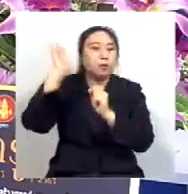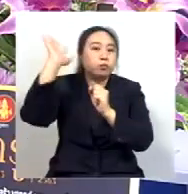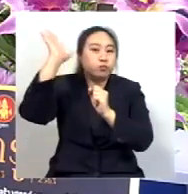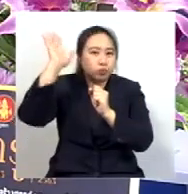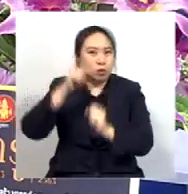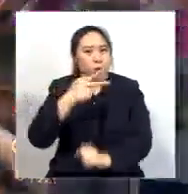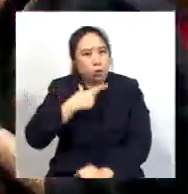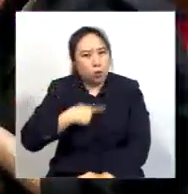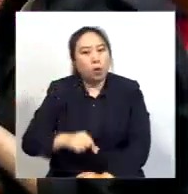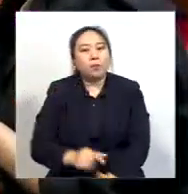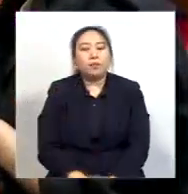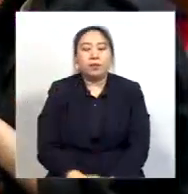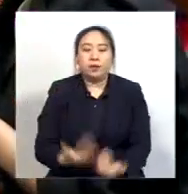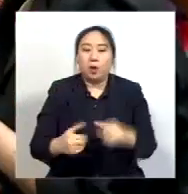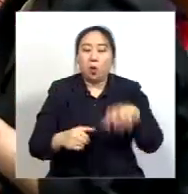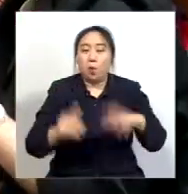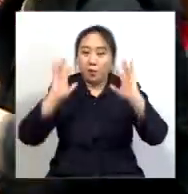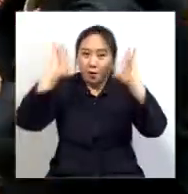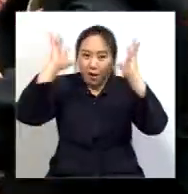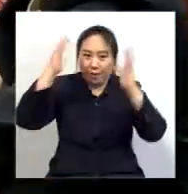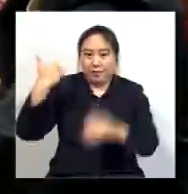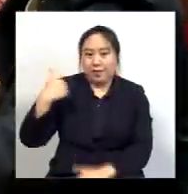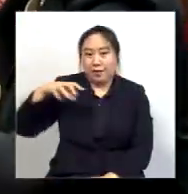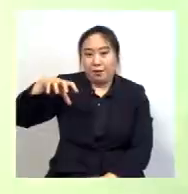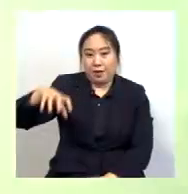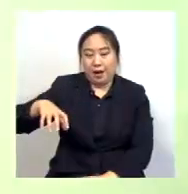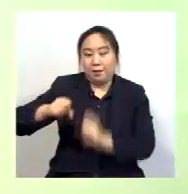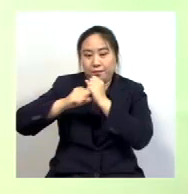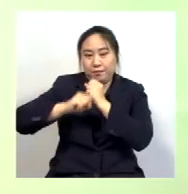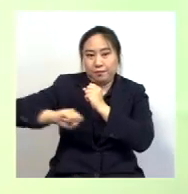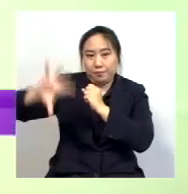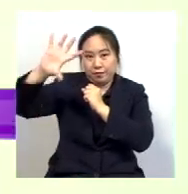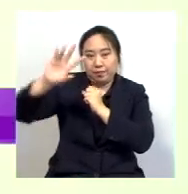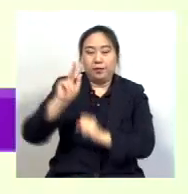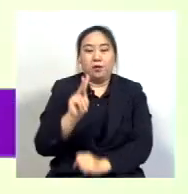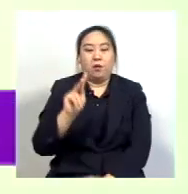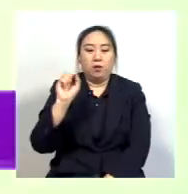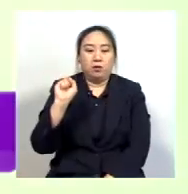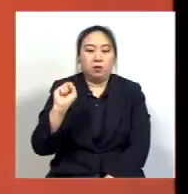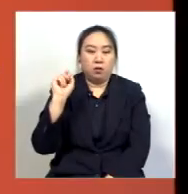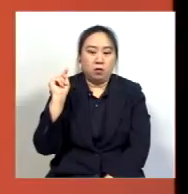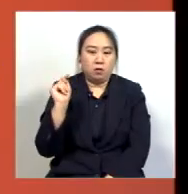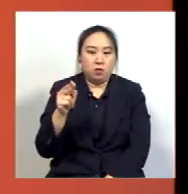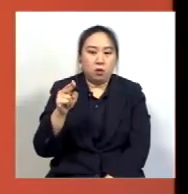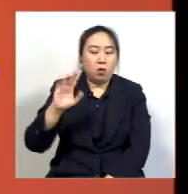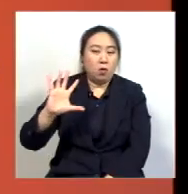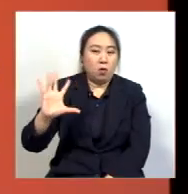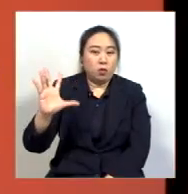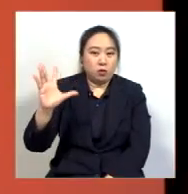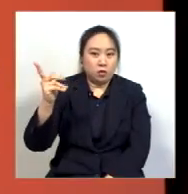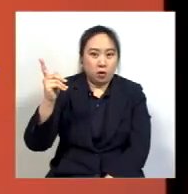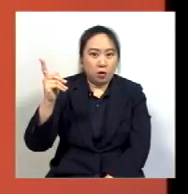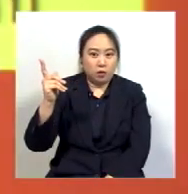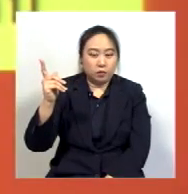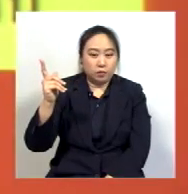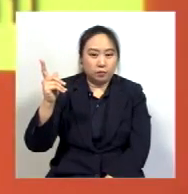หลังจากทางกรมประชาสัมพันธ์ได้รับอนุญาตจากทางสำนักงานคณะกรรมการกิจการกระจายเสียงกิจการโทรทัศน์และกิจการโทรคมนาคมแห่